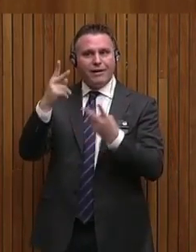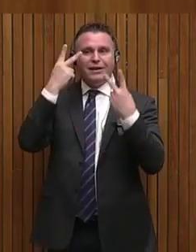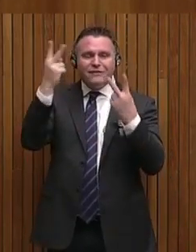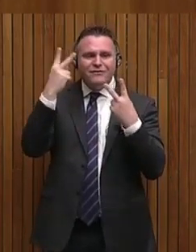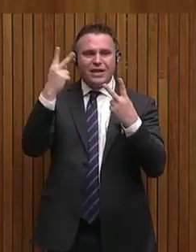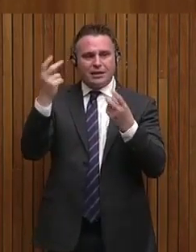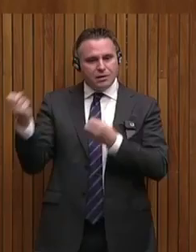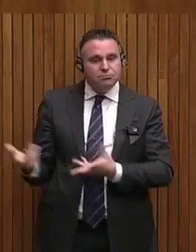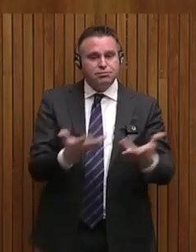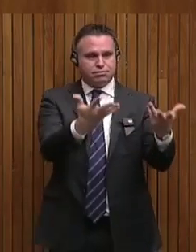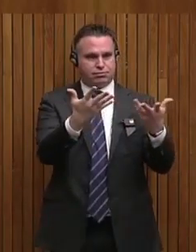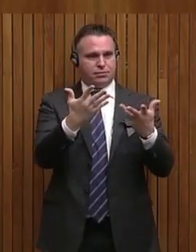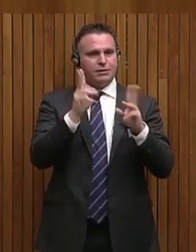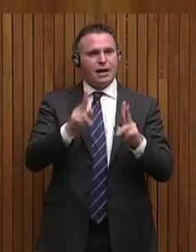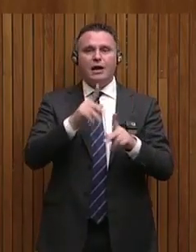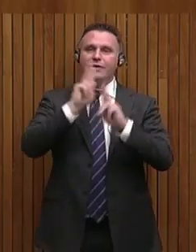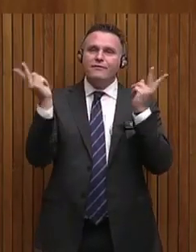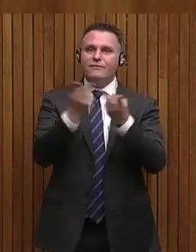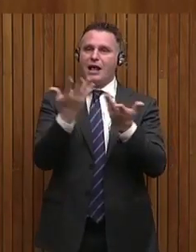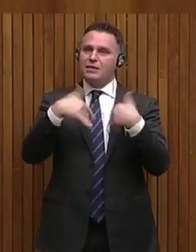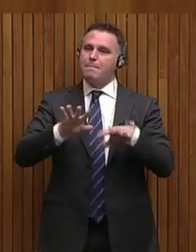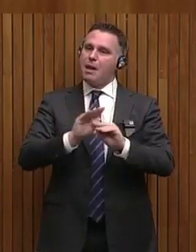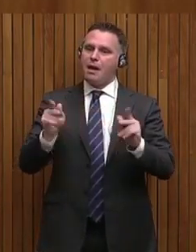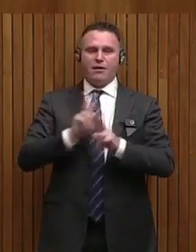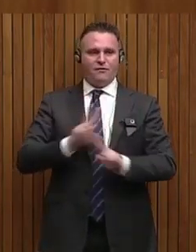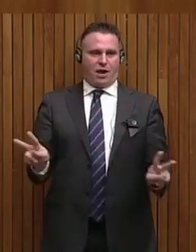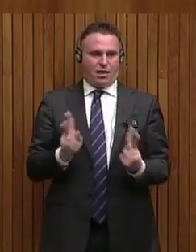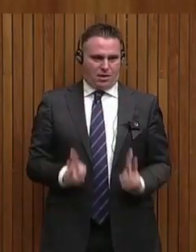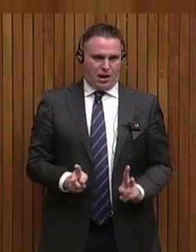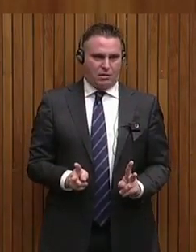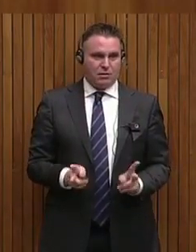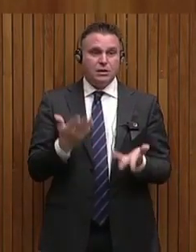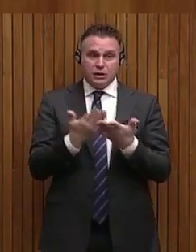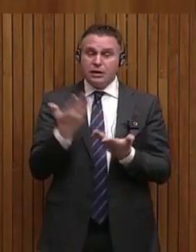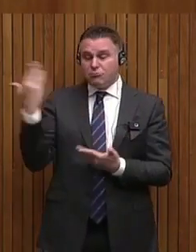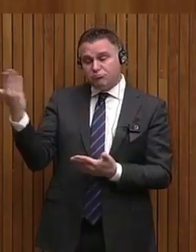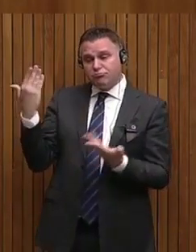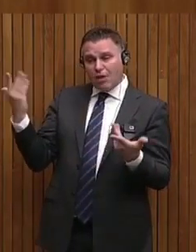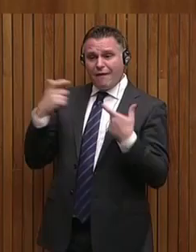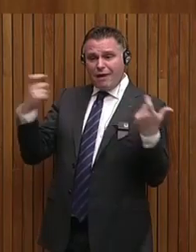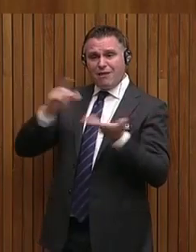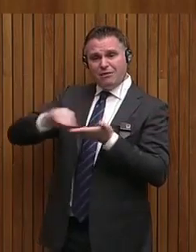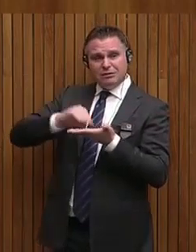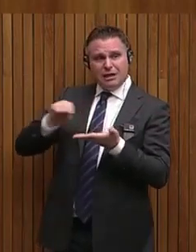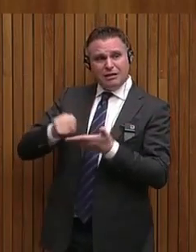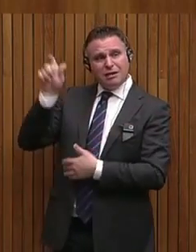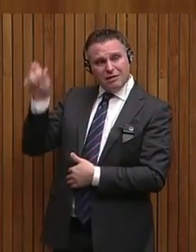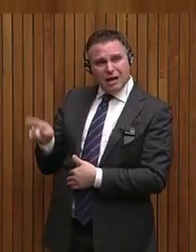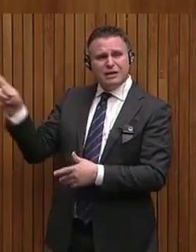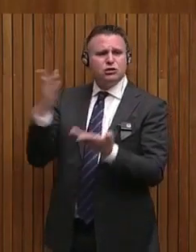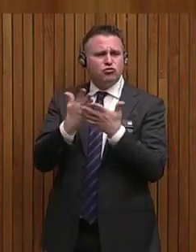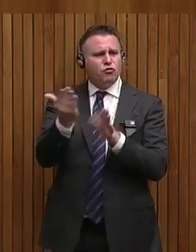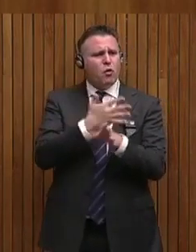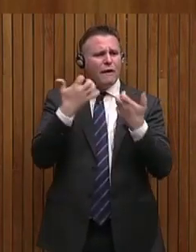wichtiges Instrument, um die Welt friedlicher zu gestalten. Und gerade Sie, Herr Generalsekretär, haben hier auch aufgezählt